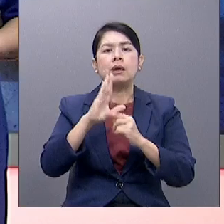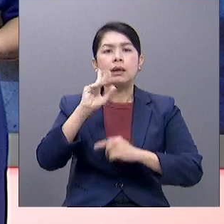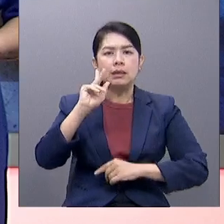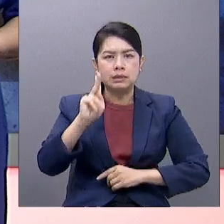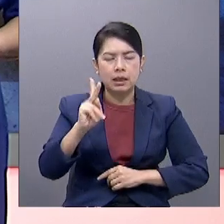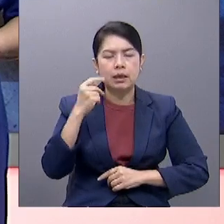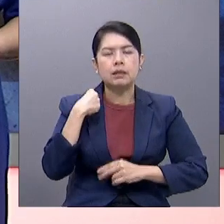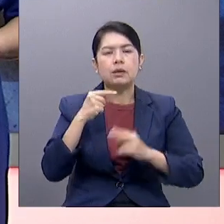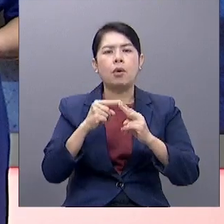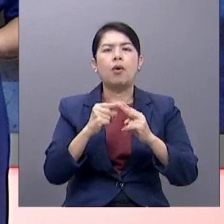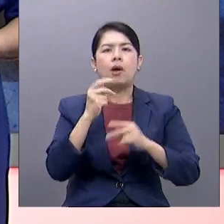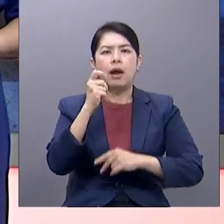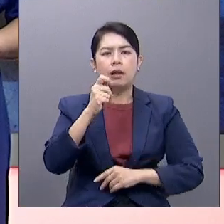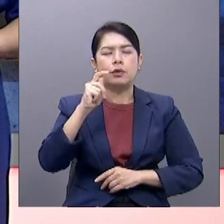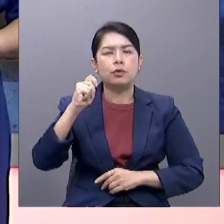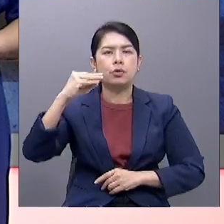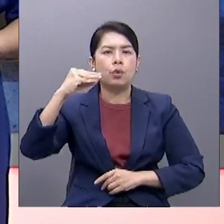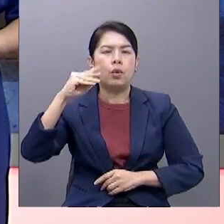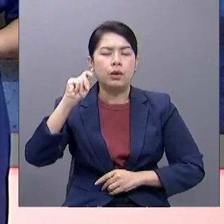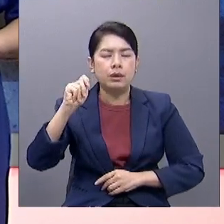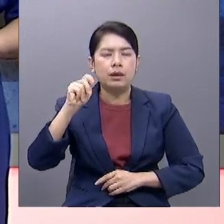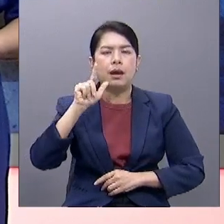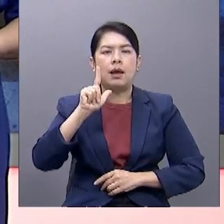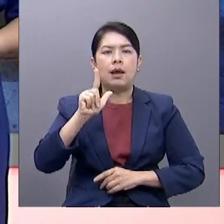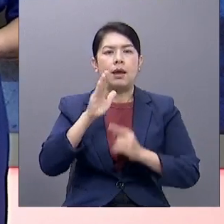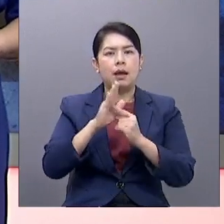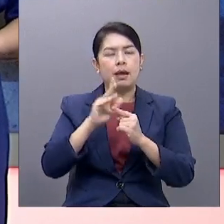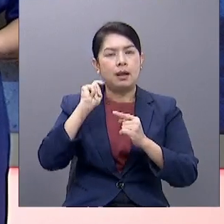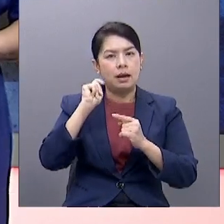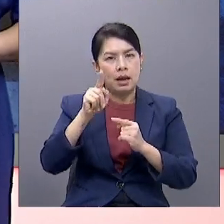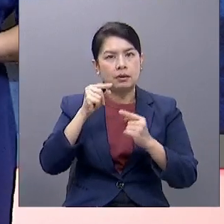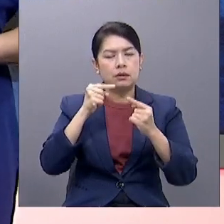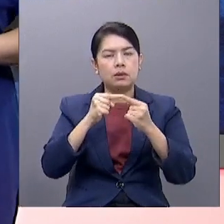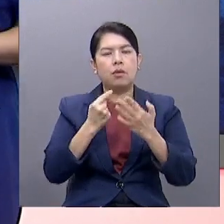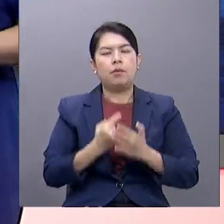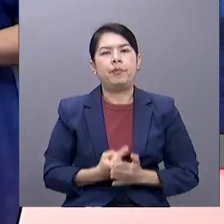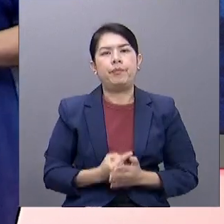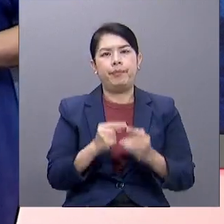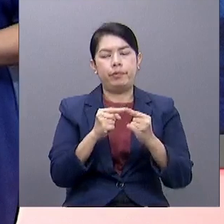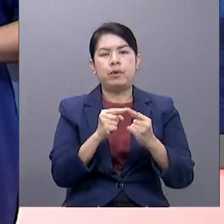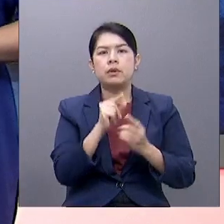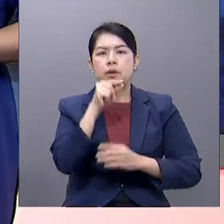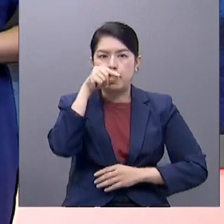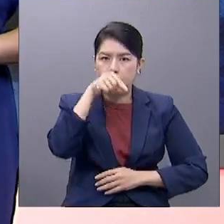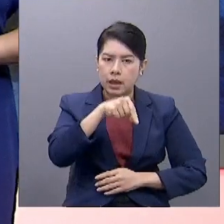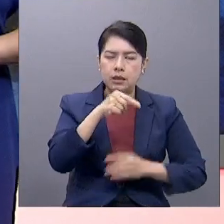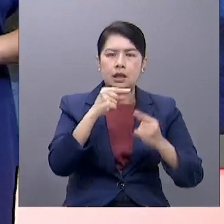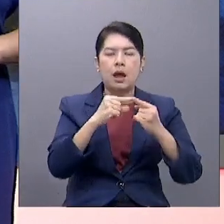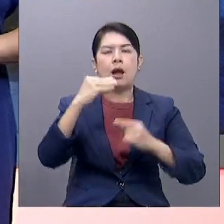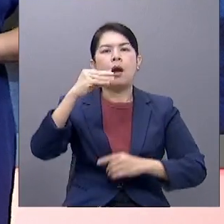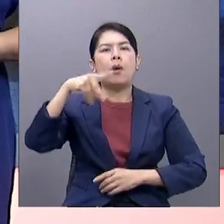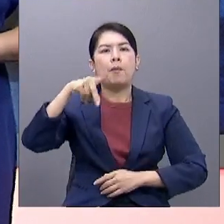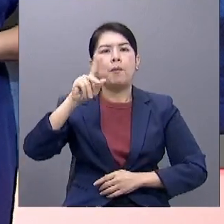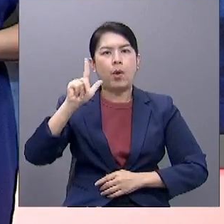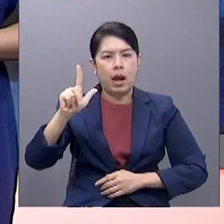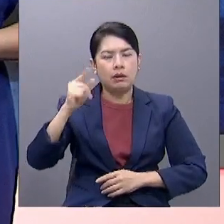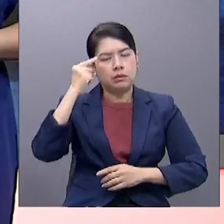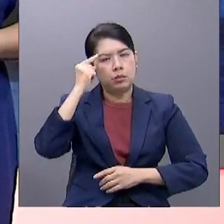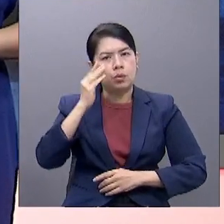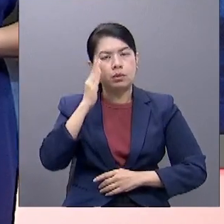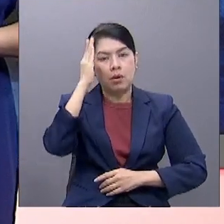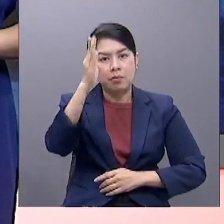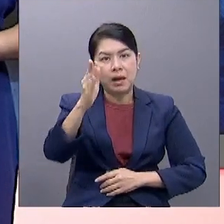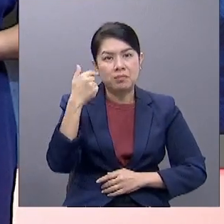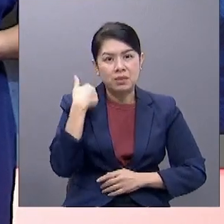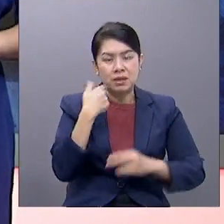ด์ฝรั่งเศสลัตเวียลิทัวเนียเนเธอร์แลนด์สวีเดนโปแลนด์และคาดว่าหลังจากนี้ตัวเลขแบบนี้ร